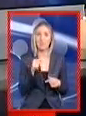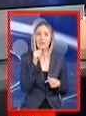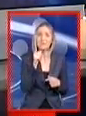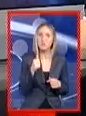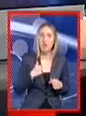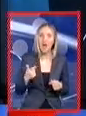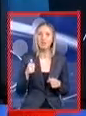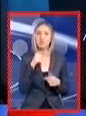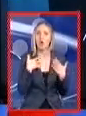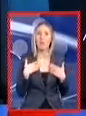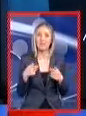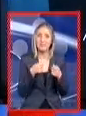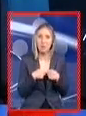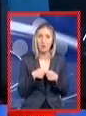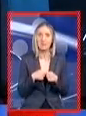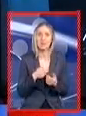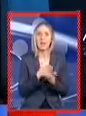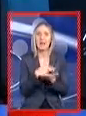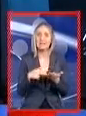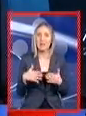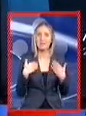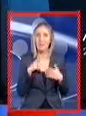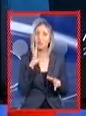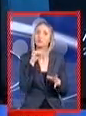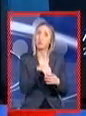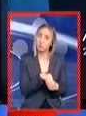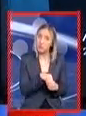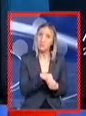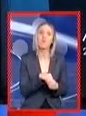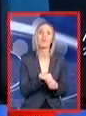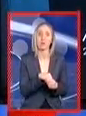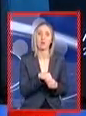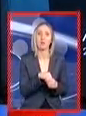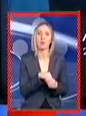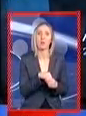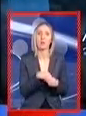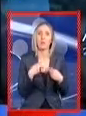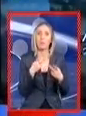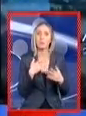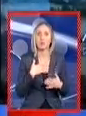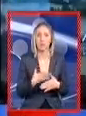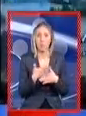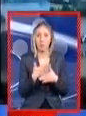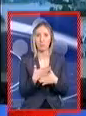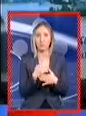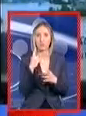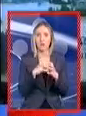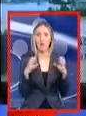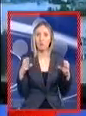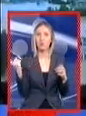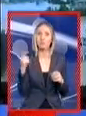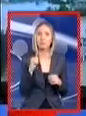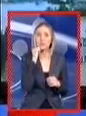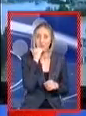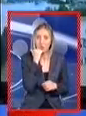omladinskim organizacijama, svim kancelarijama za mlade koji su učestvovali, koji su uputili svoju pomoć. Jedan autobus je stigao iz